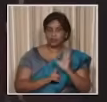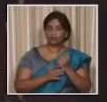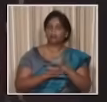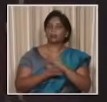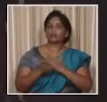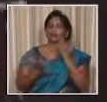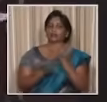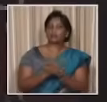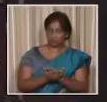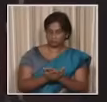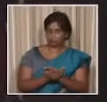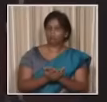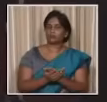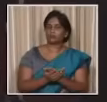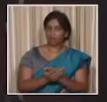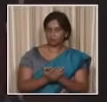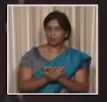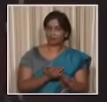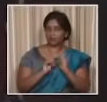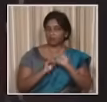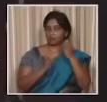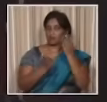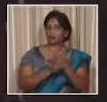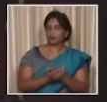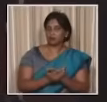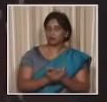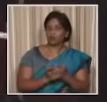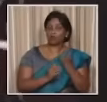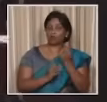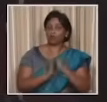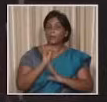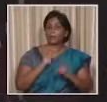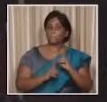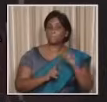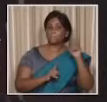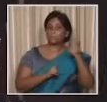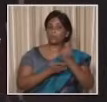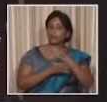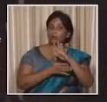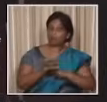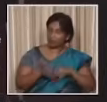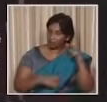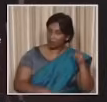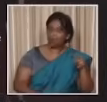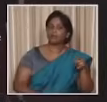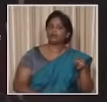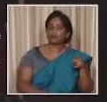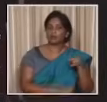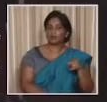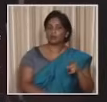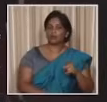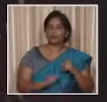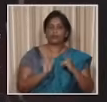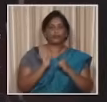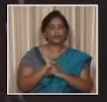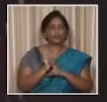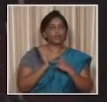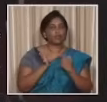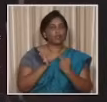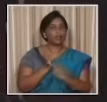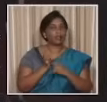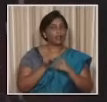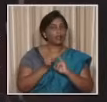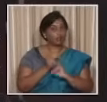ලිඛිතව දීලා තියෙනවා මේක හැන්සාඩ් ගත කරනවා සභාගත කරනවා. මුදල් අමාත්‍යංශයේ ලිපිලේඛනවලක් තියෙනවා. VRS එකක්